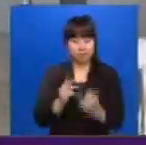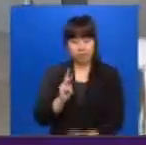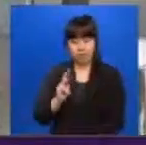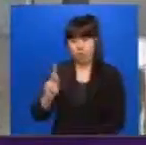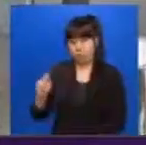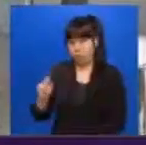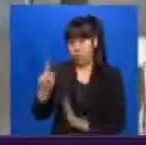ก็ทำตามกฎหมายค่ะ